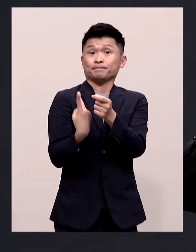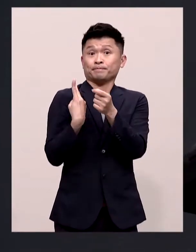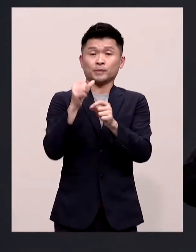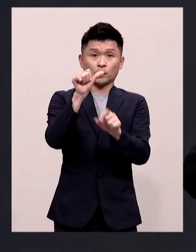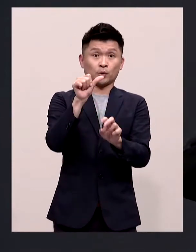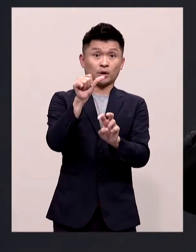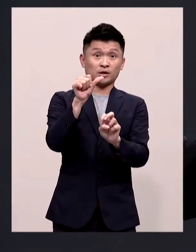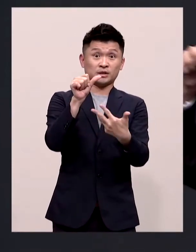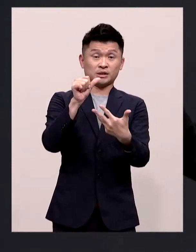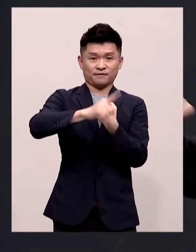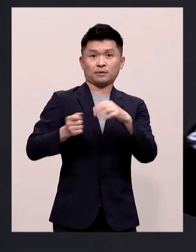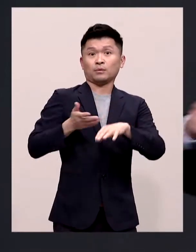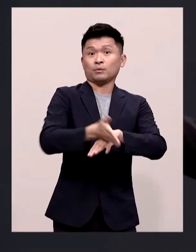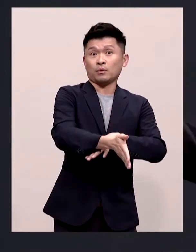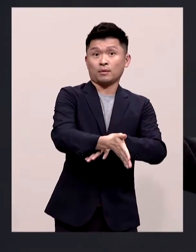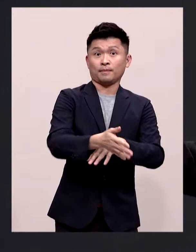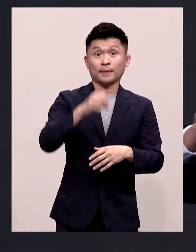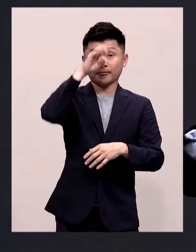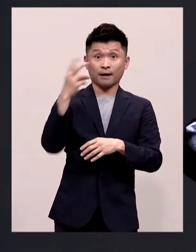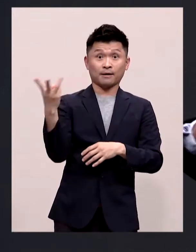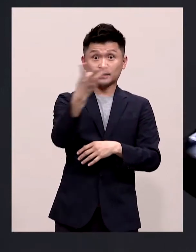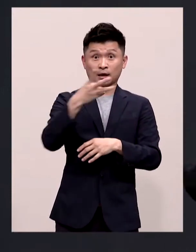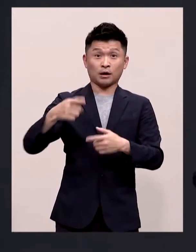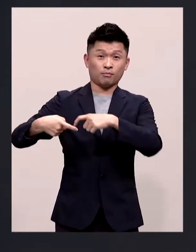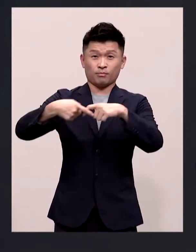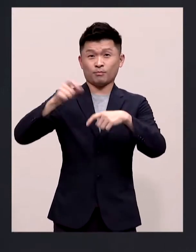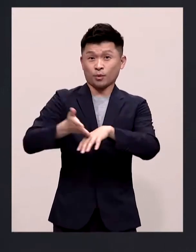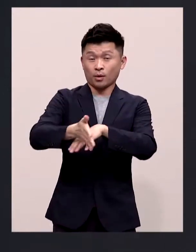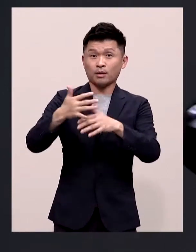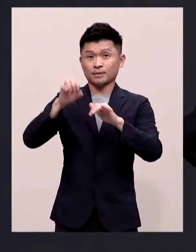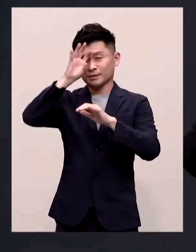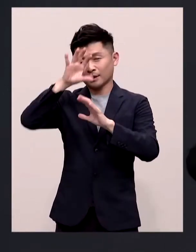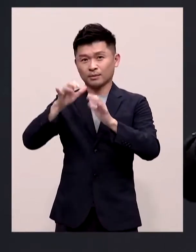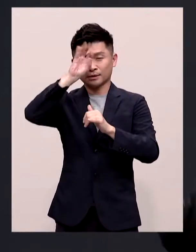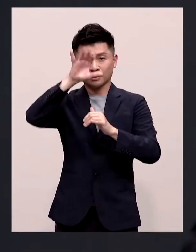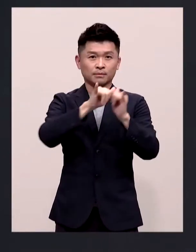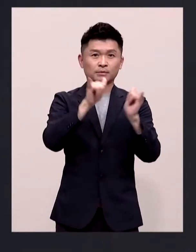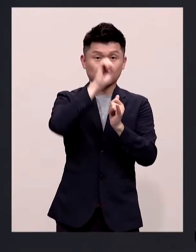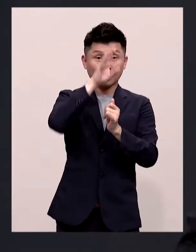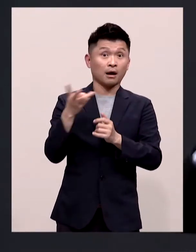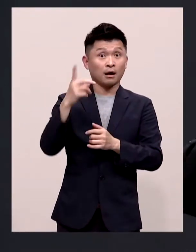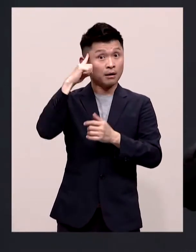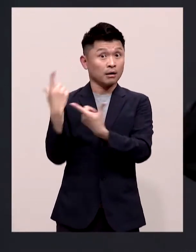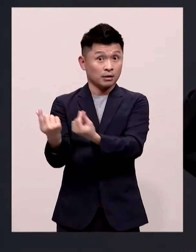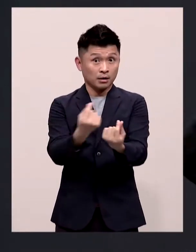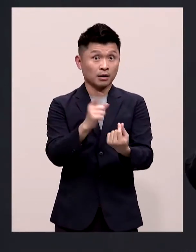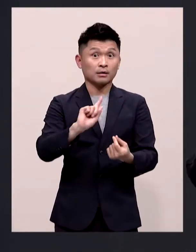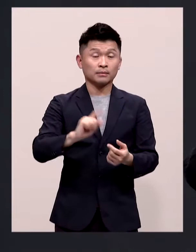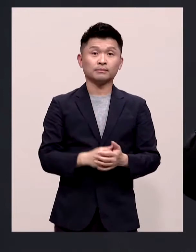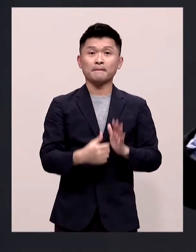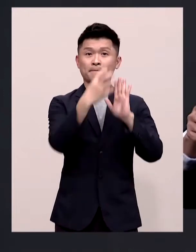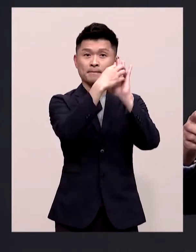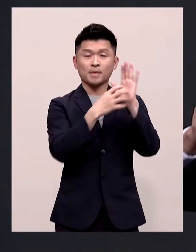月二十七號通過一個法律我們立法院有三黨通過喔不是只有民進黨 民進黨 國民黨 民眾 黨都有通過什麼 叫做